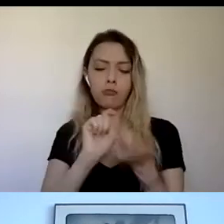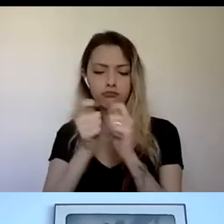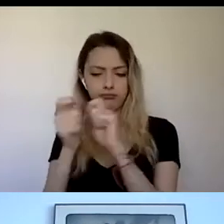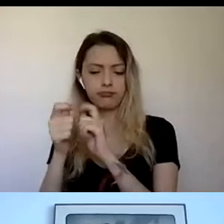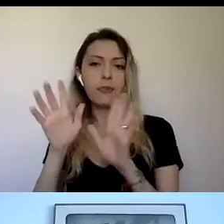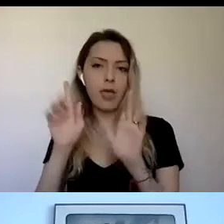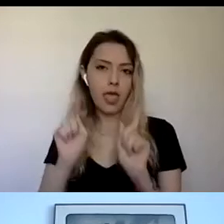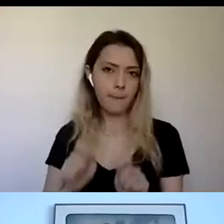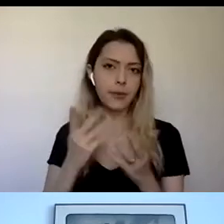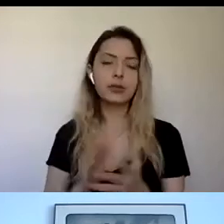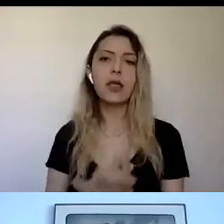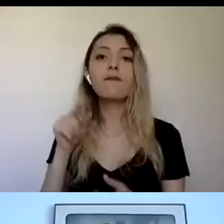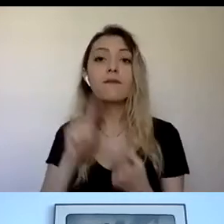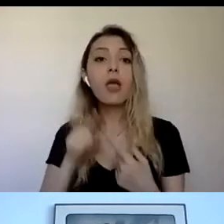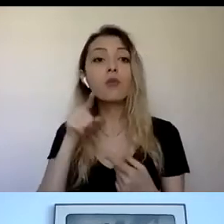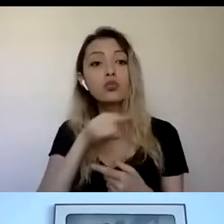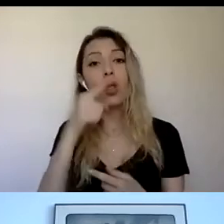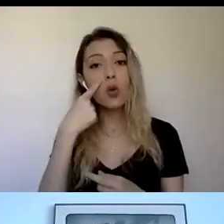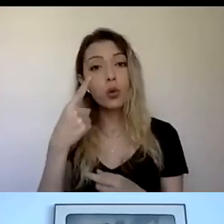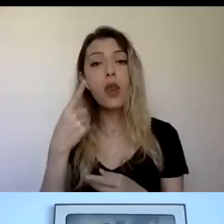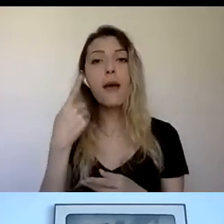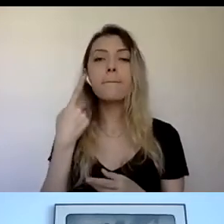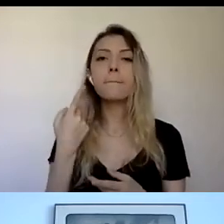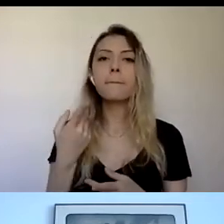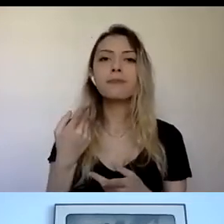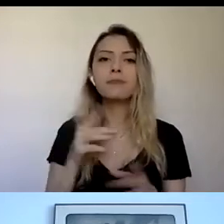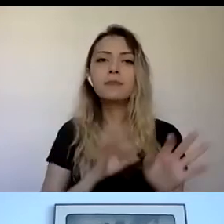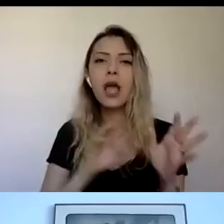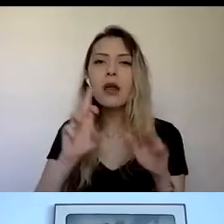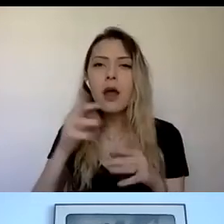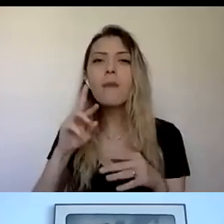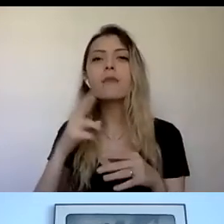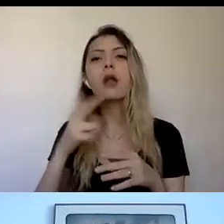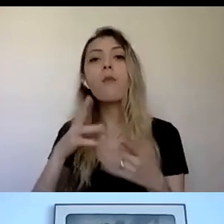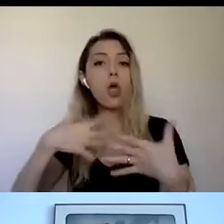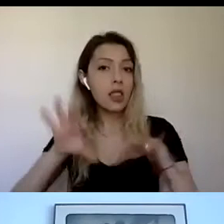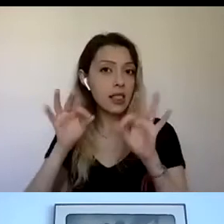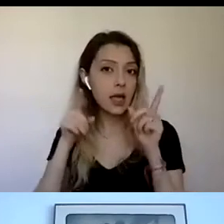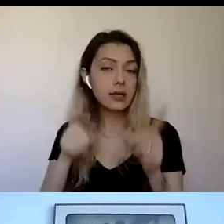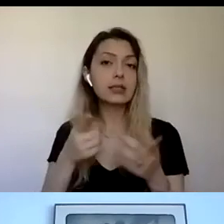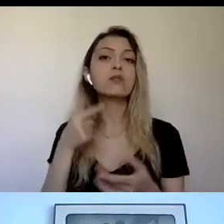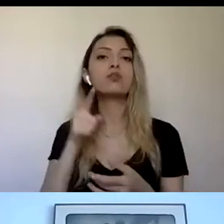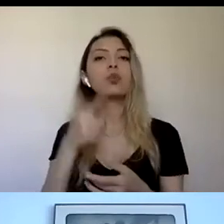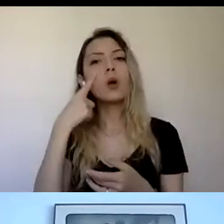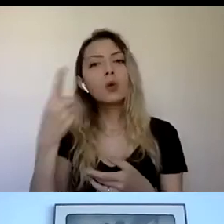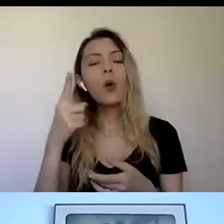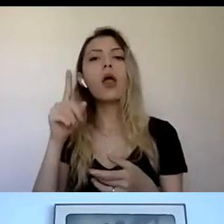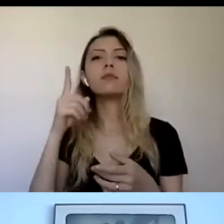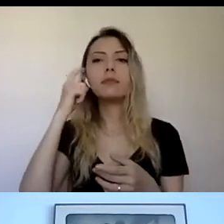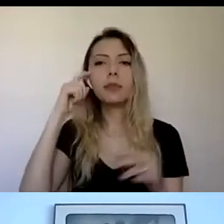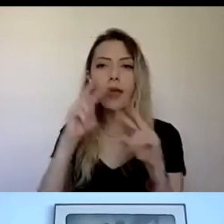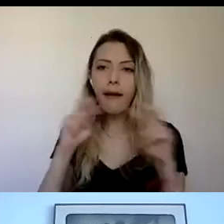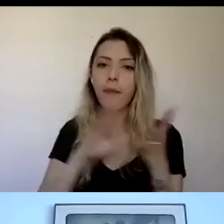ve bunlar üzerinden bakarsınız. Bunlar üzerinden raporlarınızı hazırlarsınız. Bunlar üzerinden izlemenizi yaparsınız.